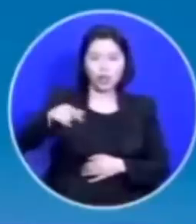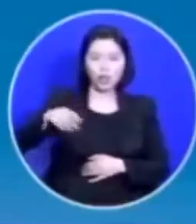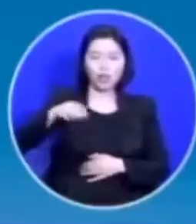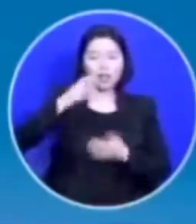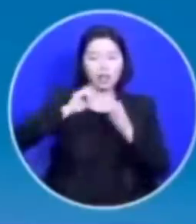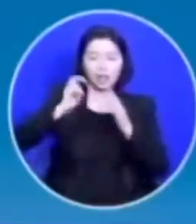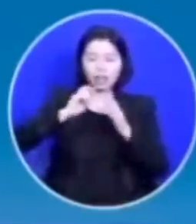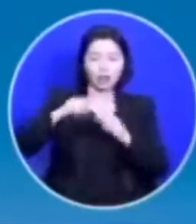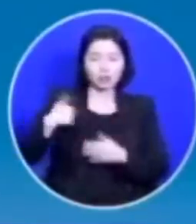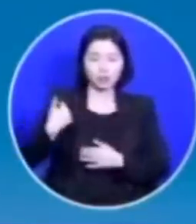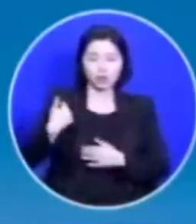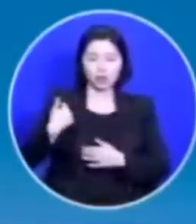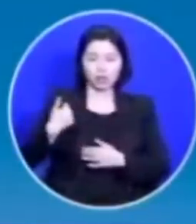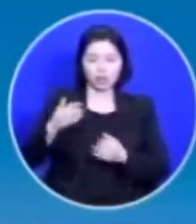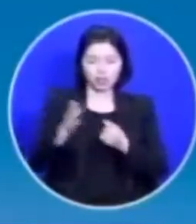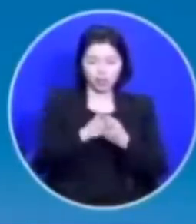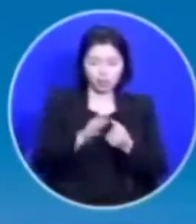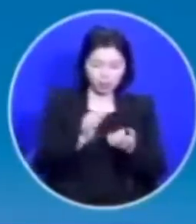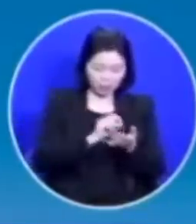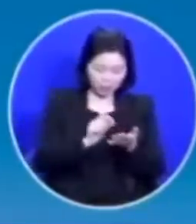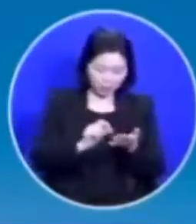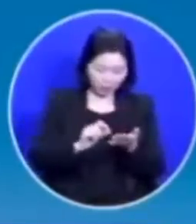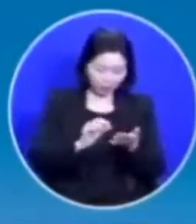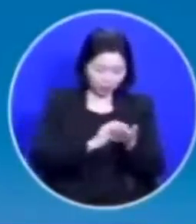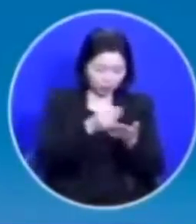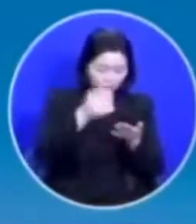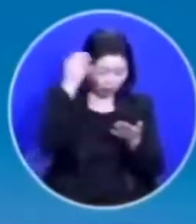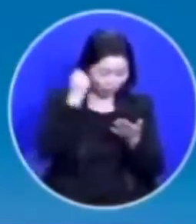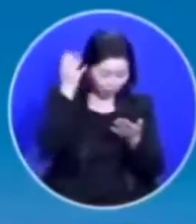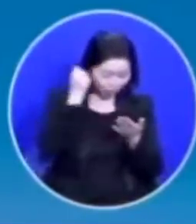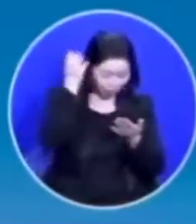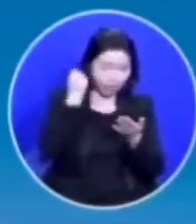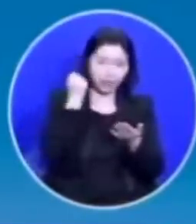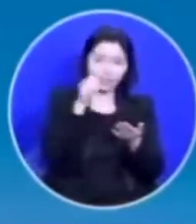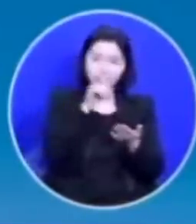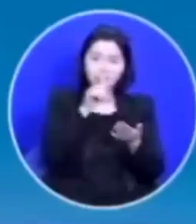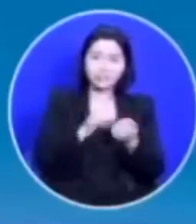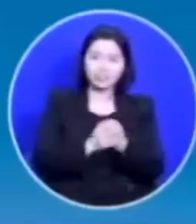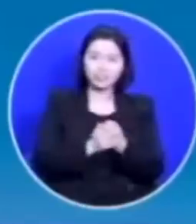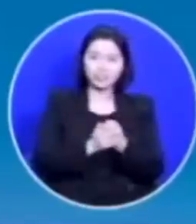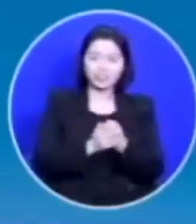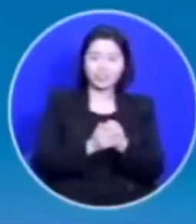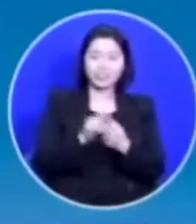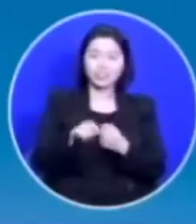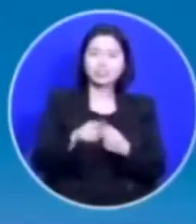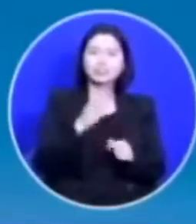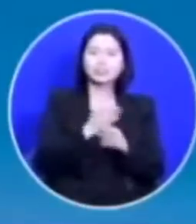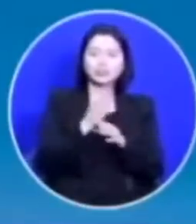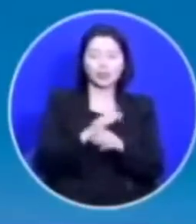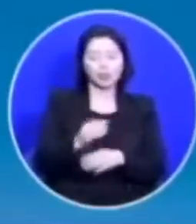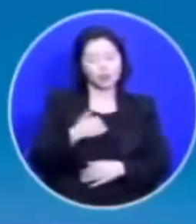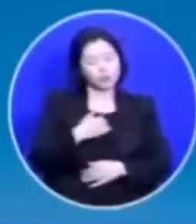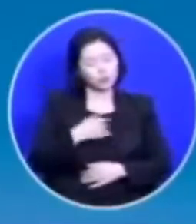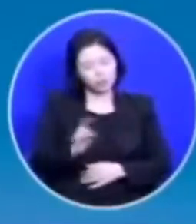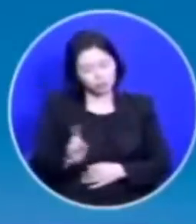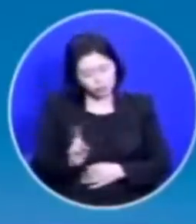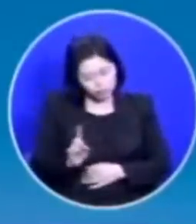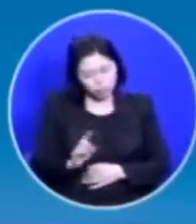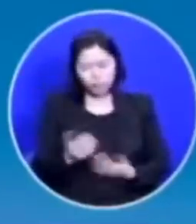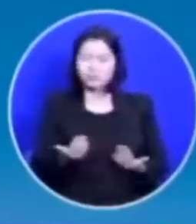가사를 쪽 째다가 저거 가지고 외우기 까지 해 때니까 그러다가 이게 뭐 하는 간의 둘째 내가